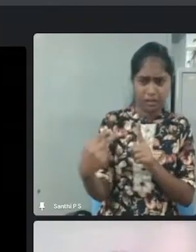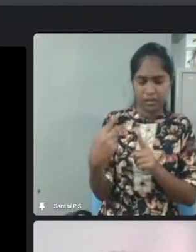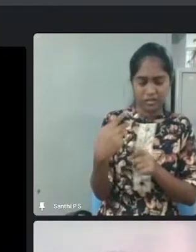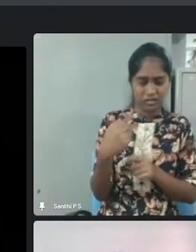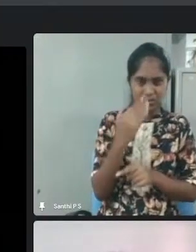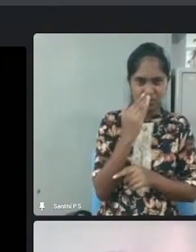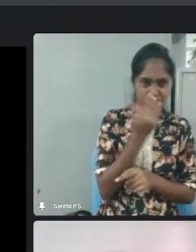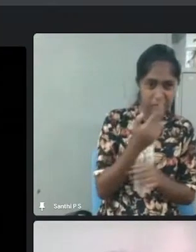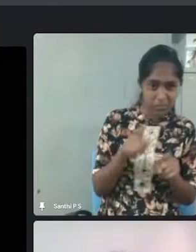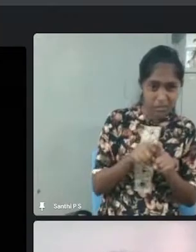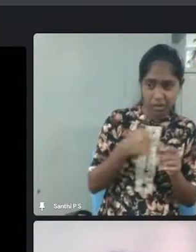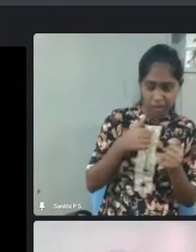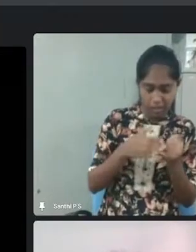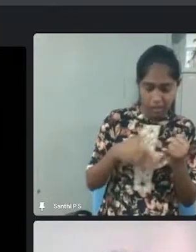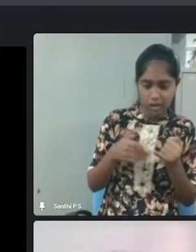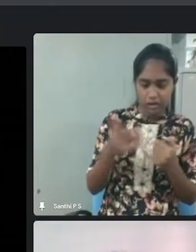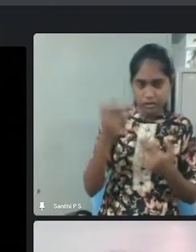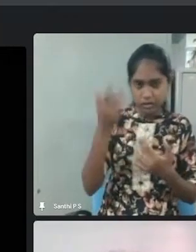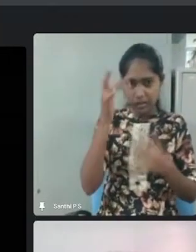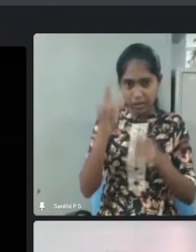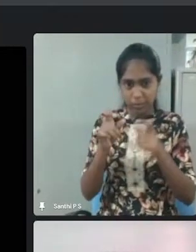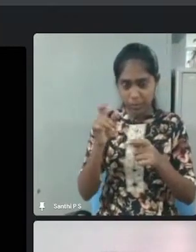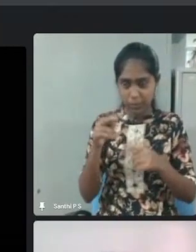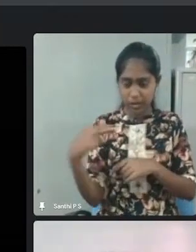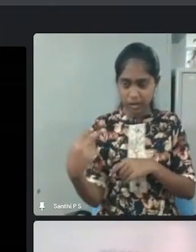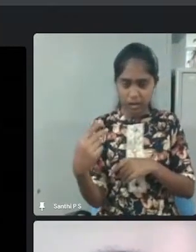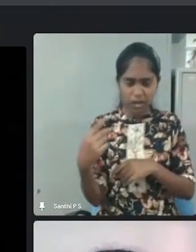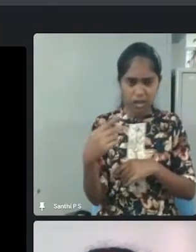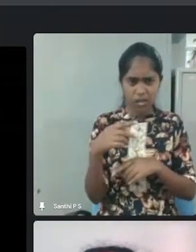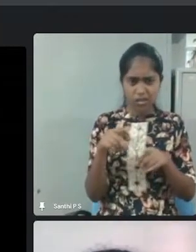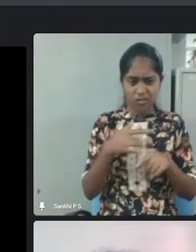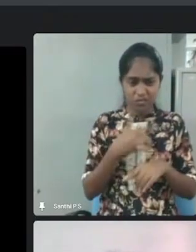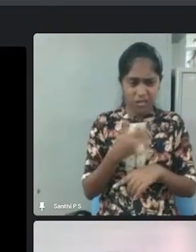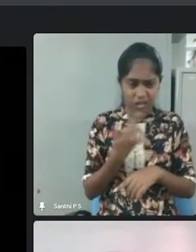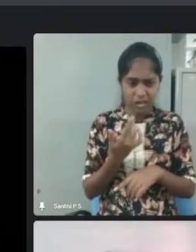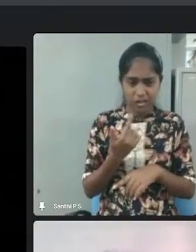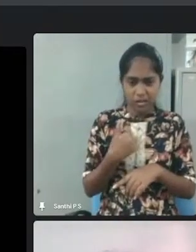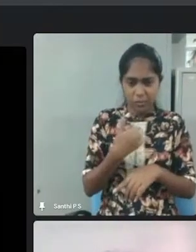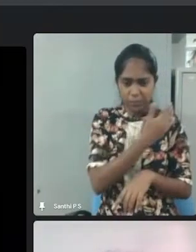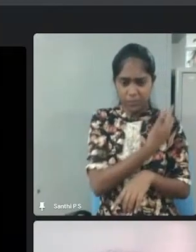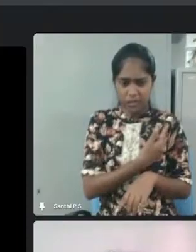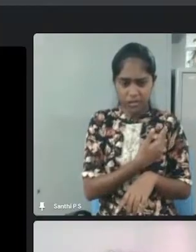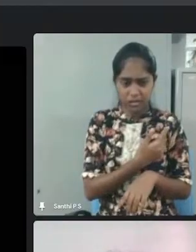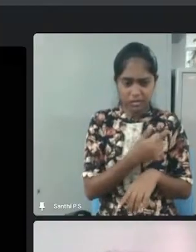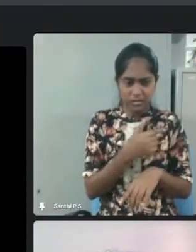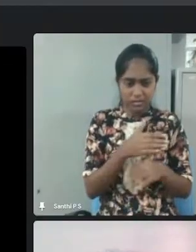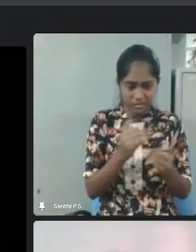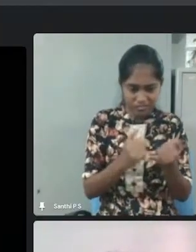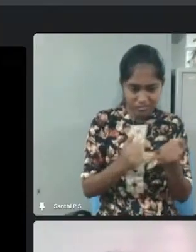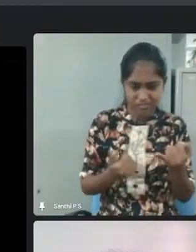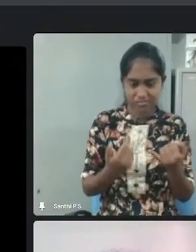ഇനി ഇപ്പോൾ ചിലപ്പോൾ രോഗികൾക്ക് തോന്നും, ഒരു സ്വയം ഒരു കൈയില്ലാത്ത ഈ ഡോക്ടർ എങ്ങനെ ചിന്തിക്കും? ഇങ്ങനെയുള്ള ചിന്തകളിൽ